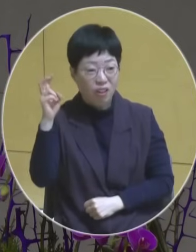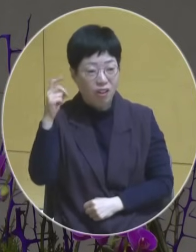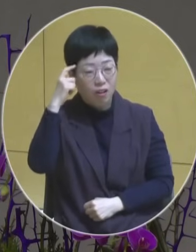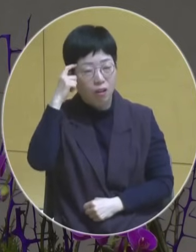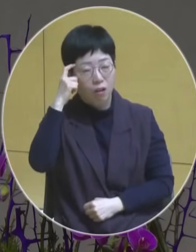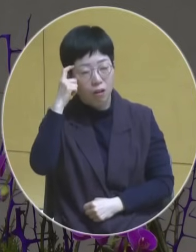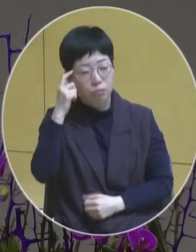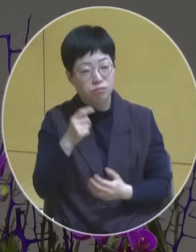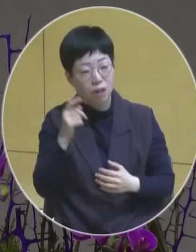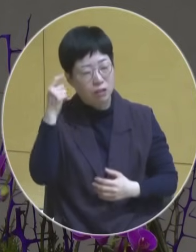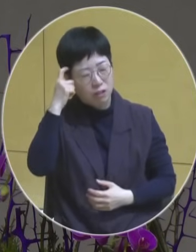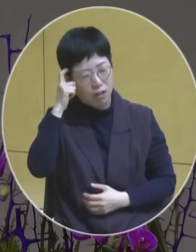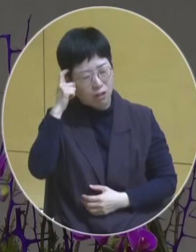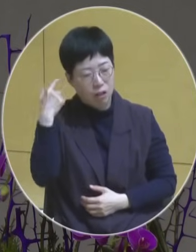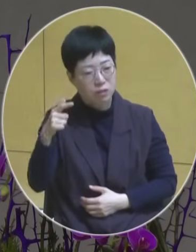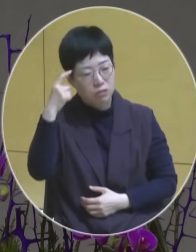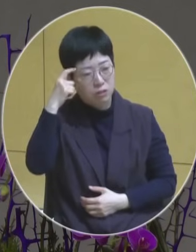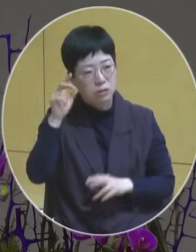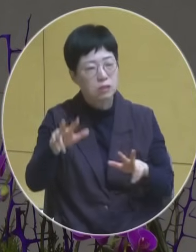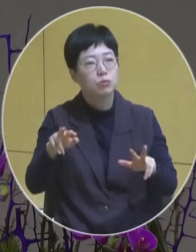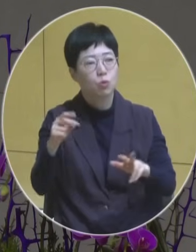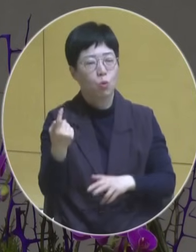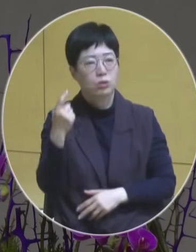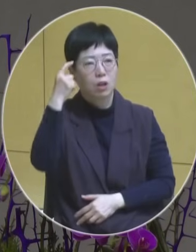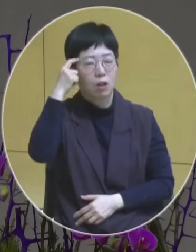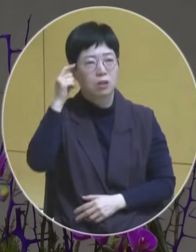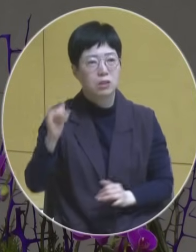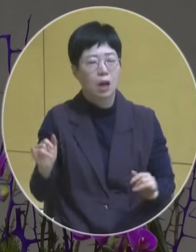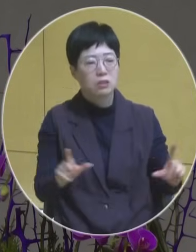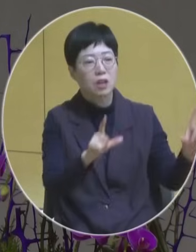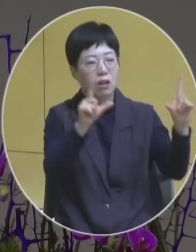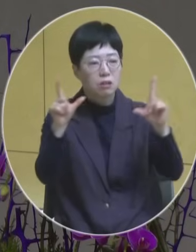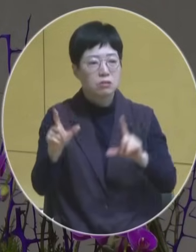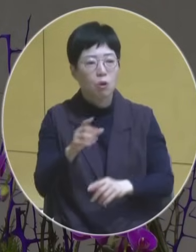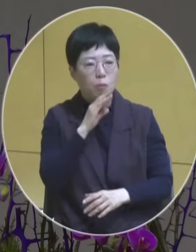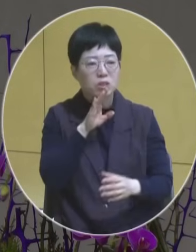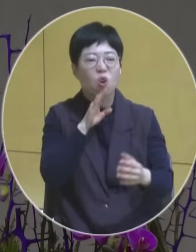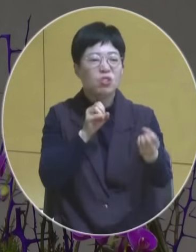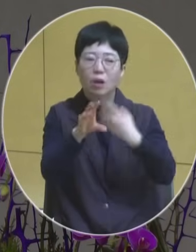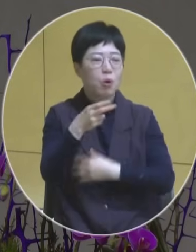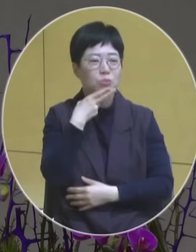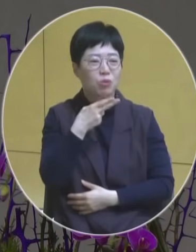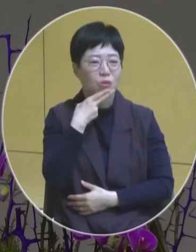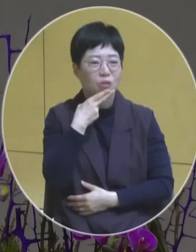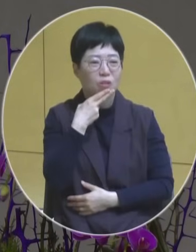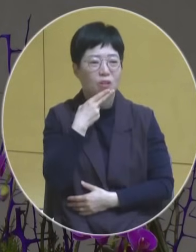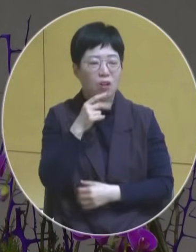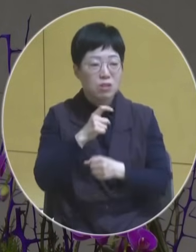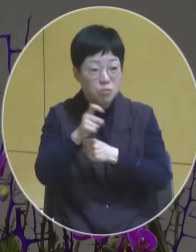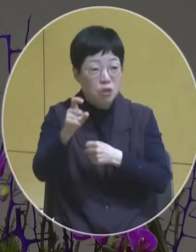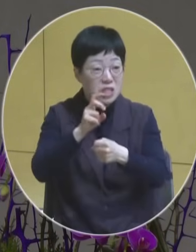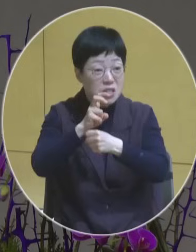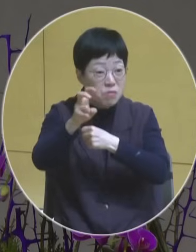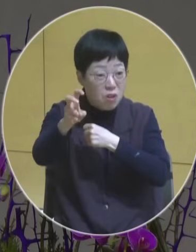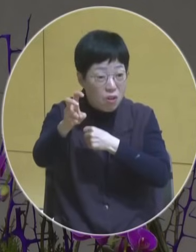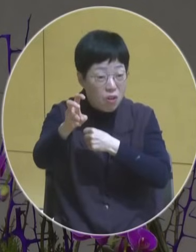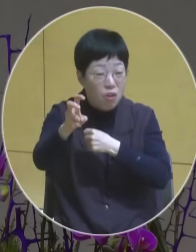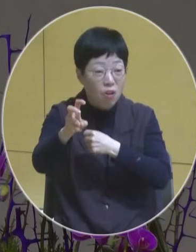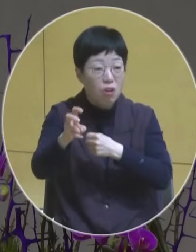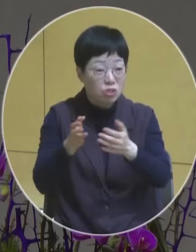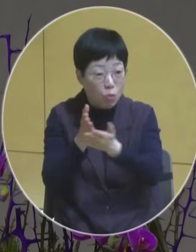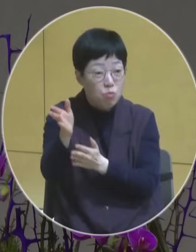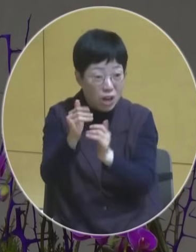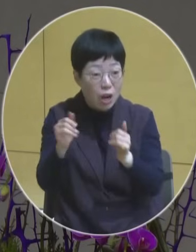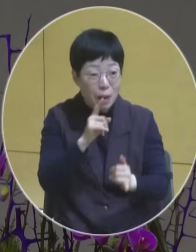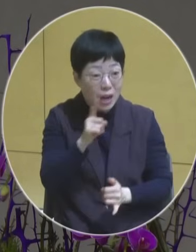늘 하고 살았어요. 지금도 생각하는 것은 인생은 전문가가 없죠. 보통 10년, 20년 하면 전문가라